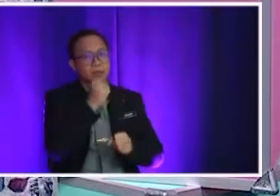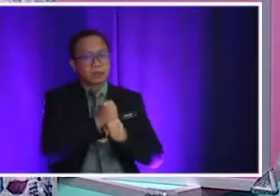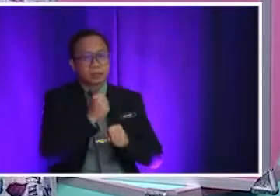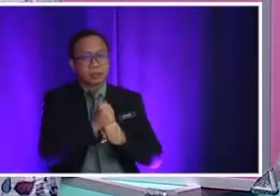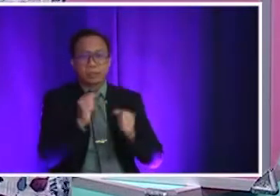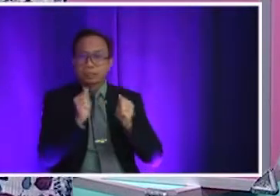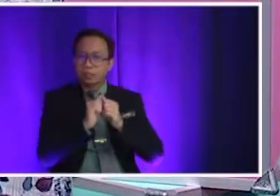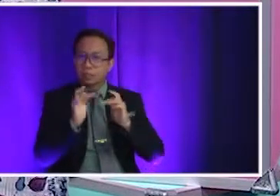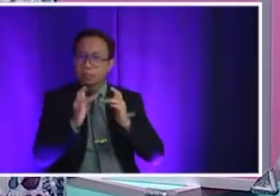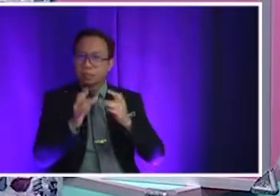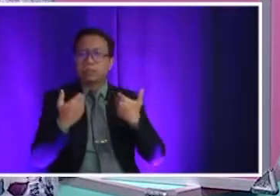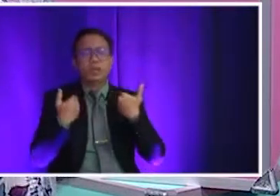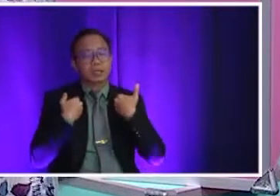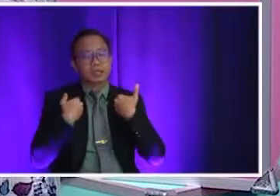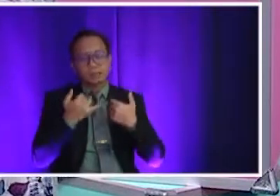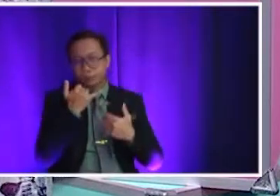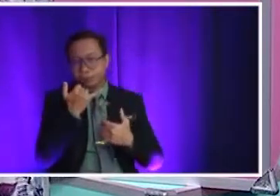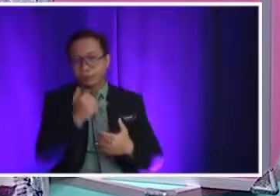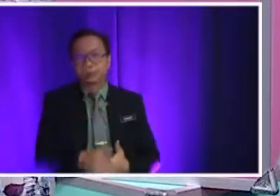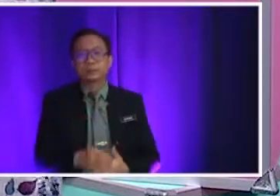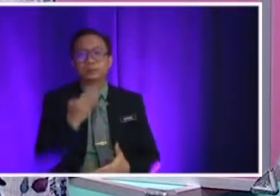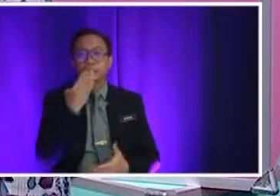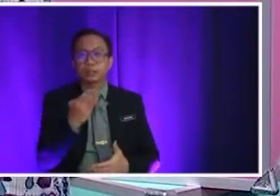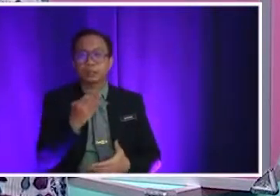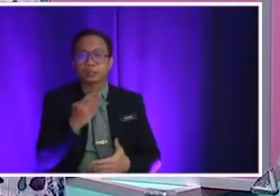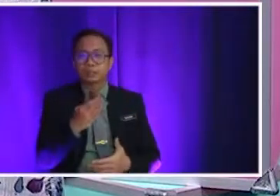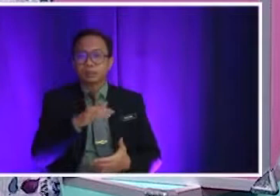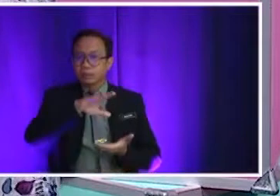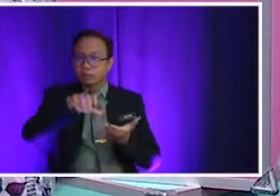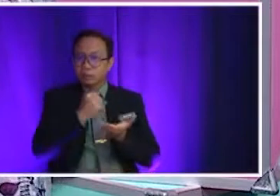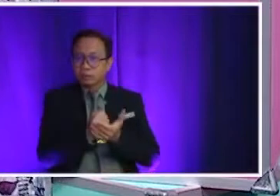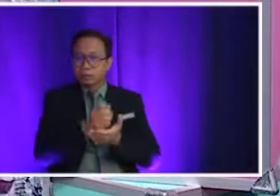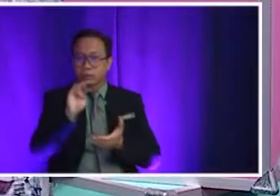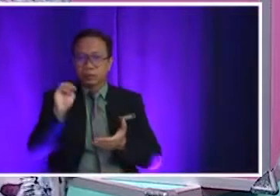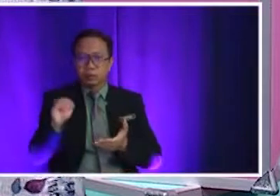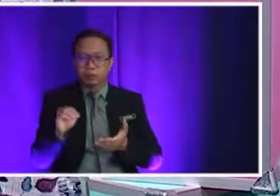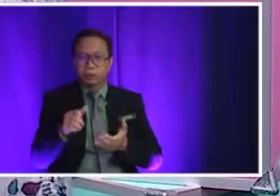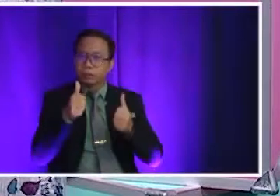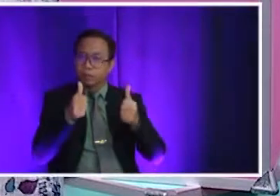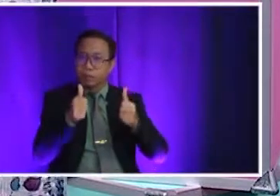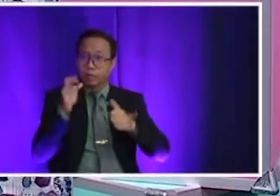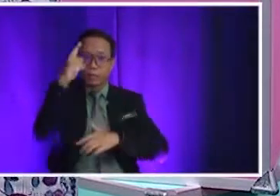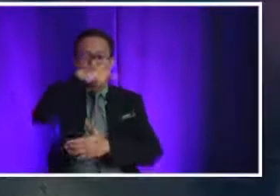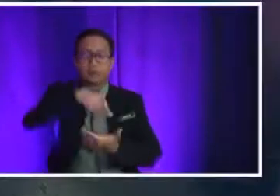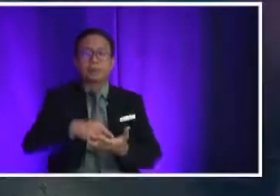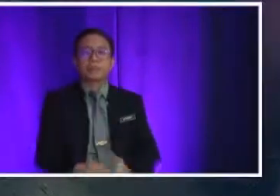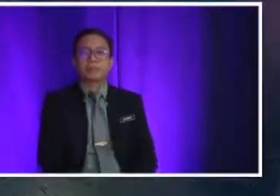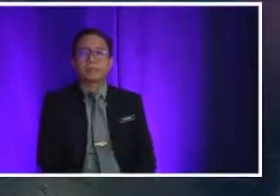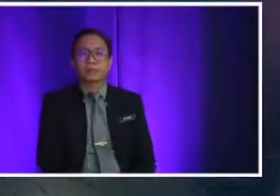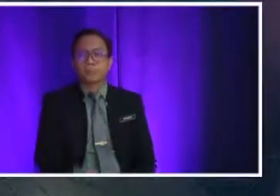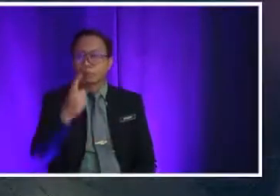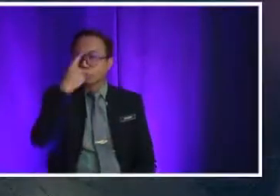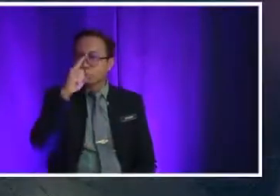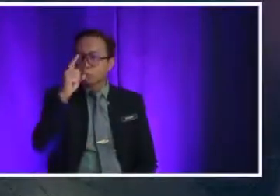teknologi ini ada sedikit kesilapan dan sebagainya Terima kasih karena komitmen semua dan mode-mode terbaik pada hari ini untuk